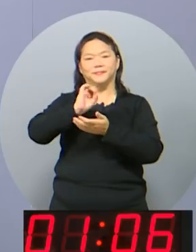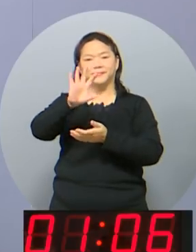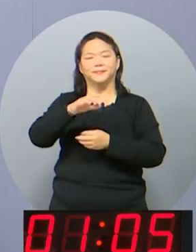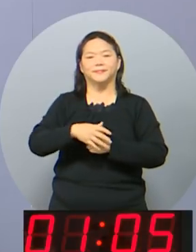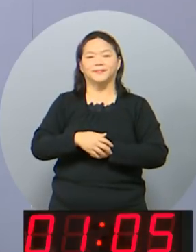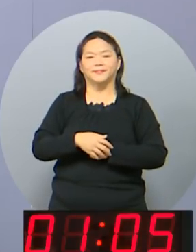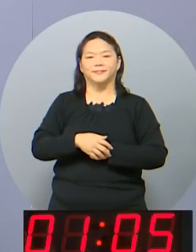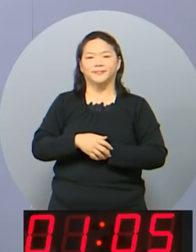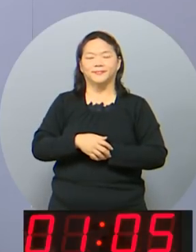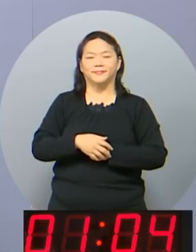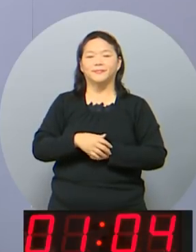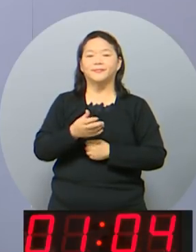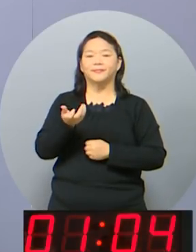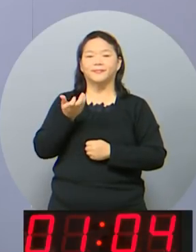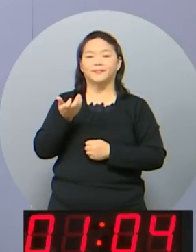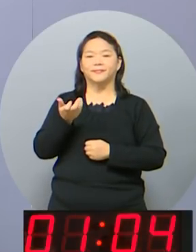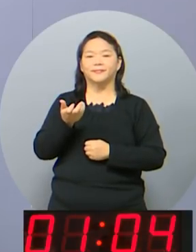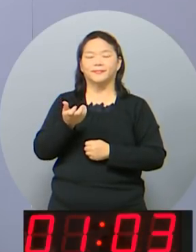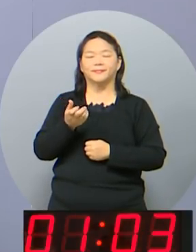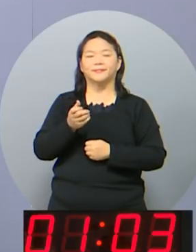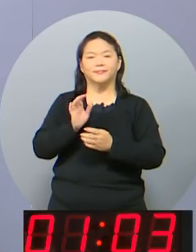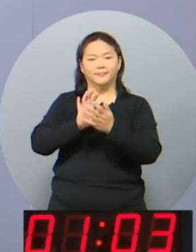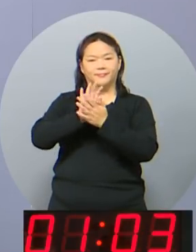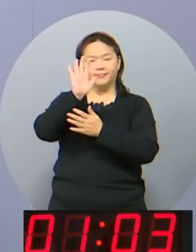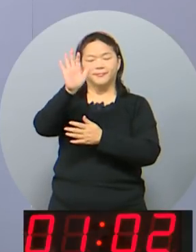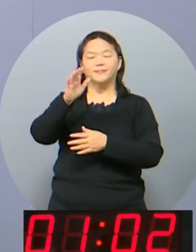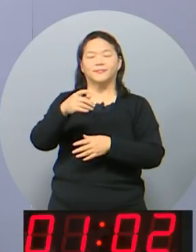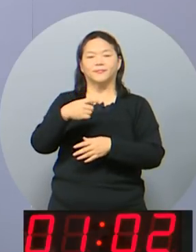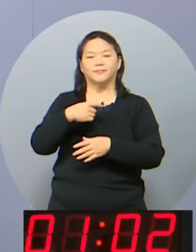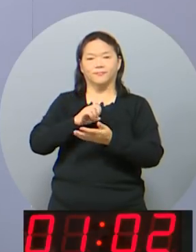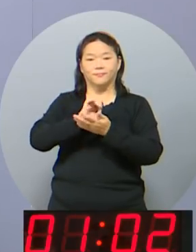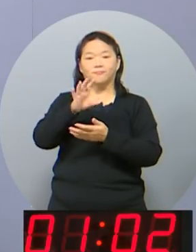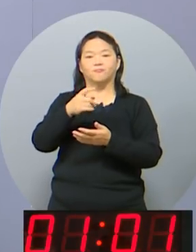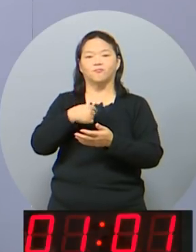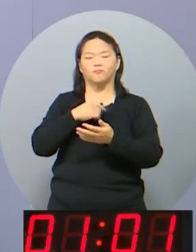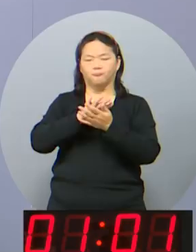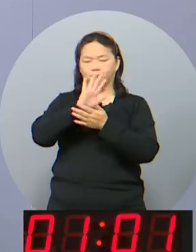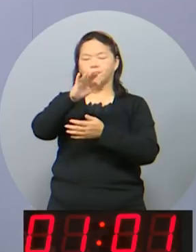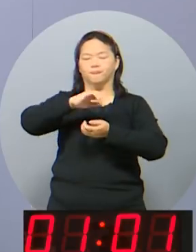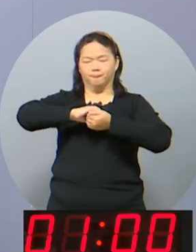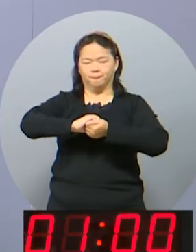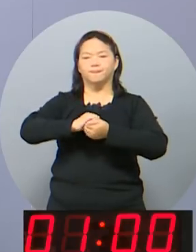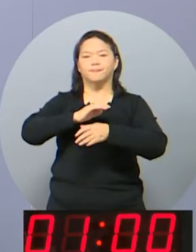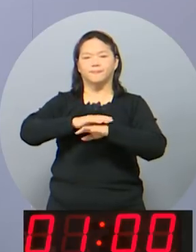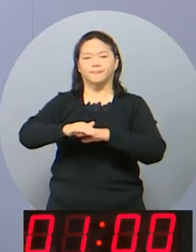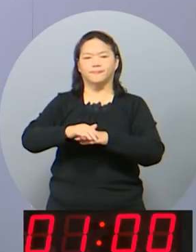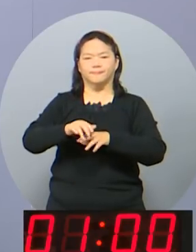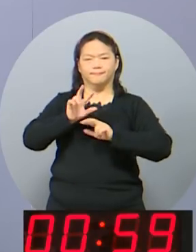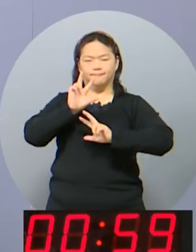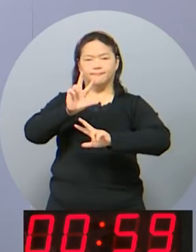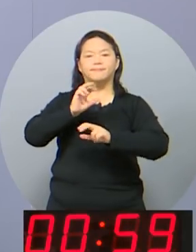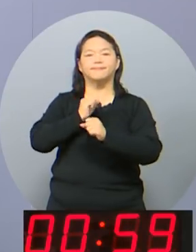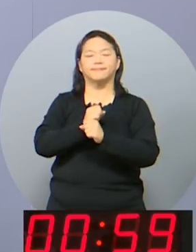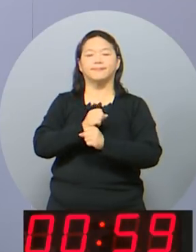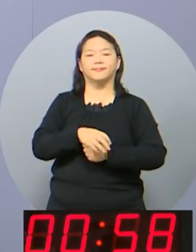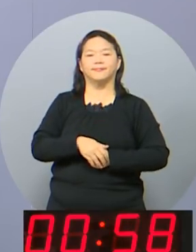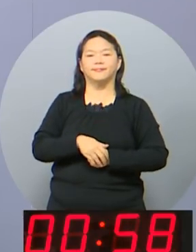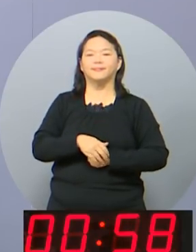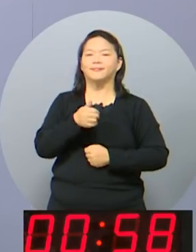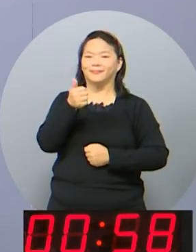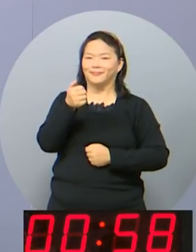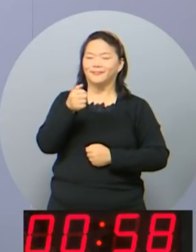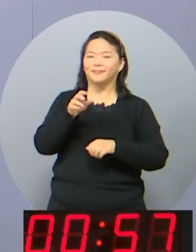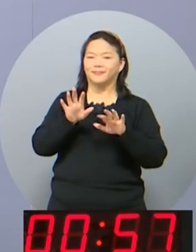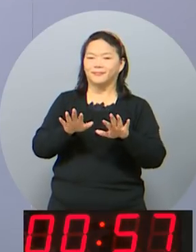呢，这些东西我想未来伟杰一定会努力来做一个实现。那也今天谢谢今天的这